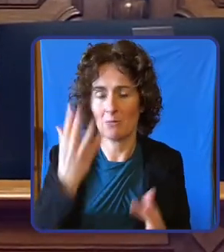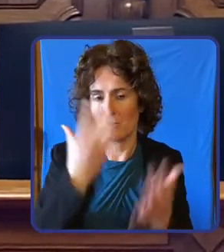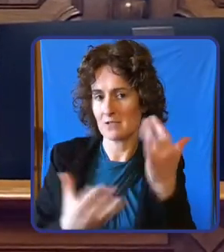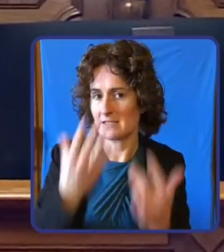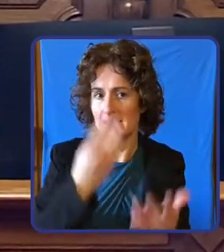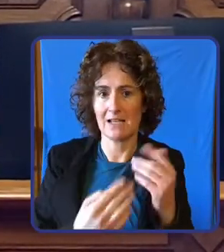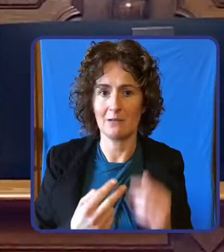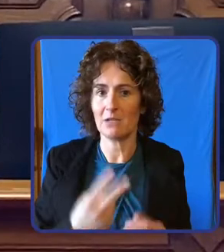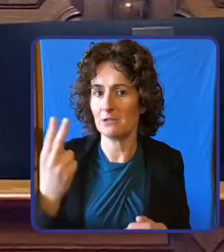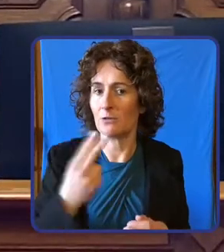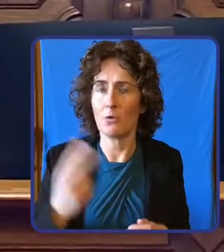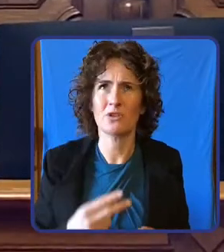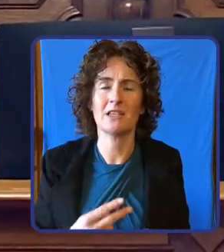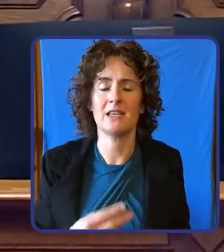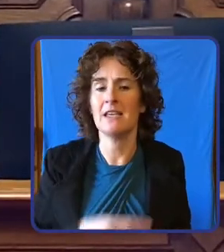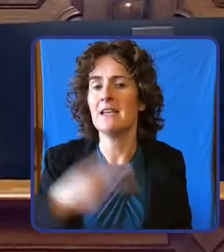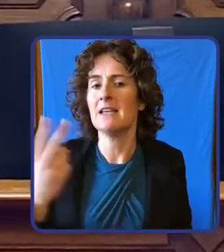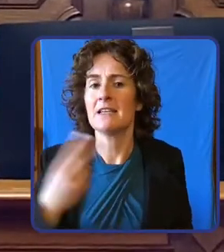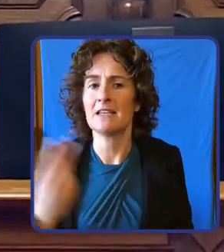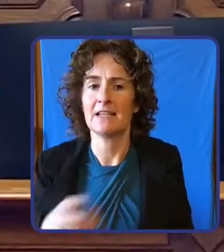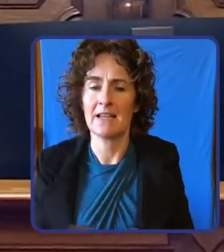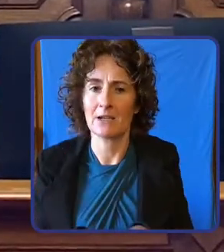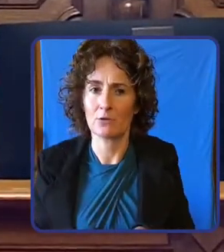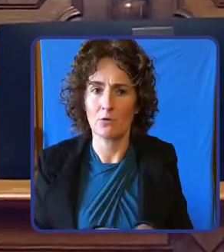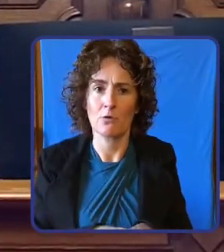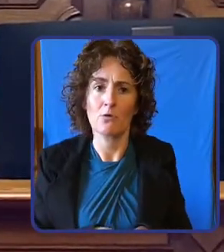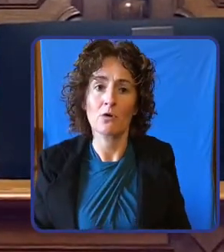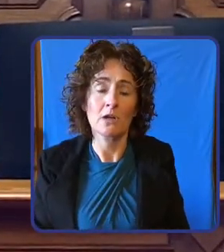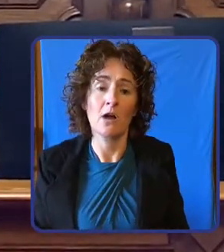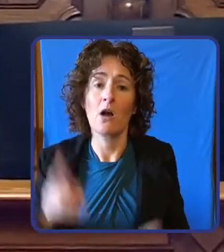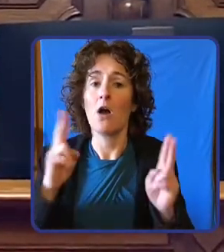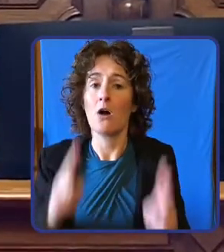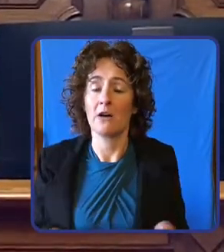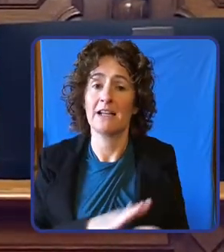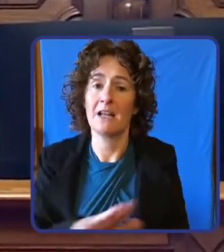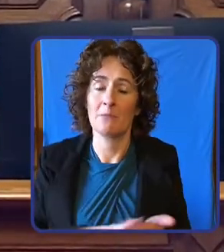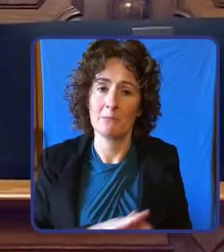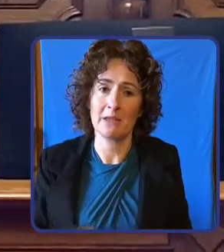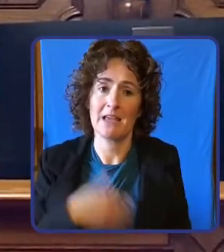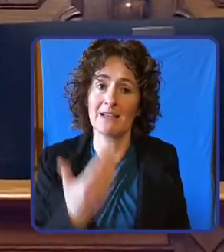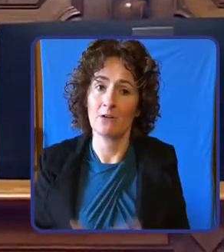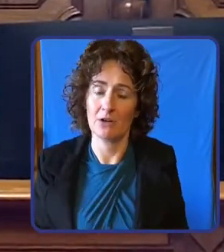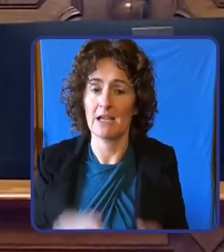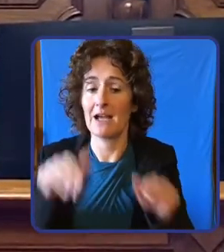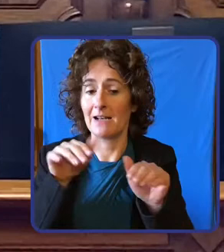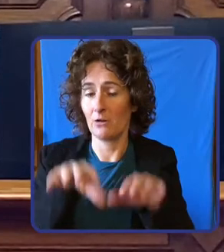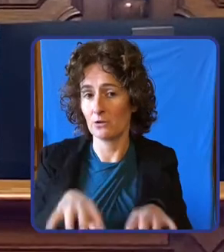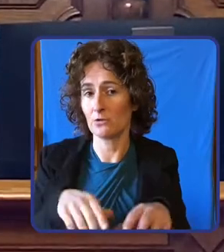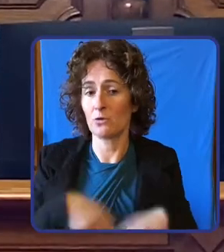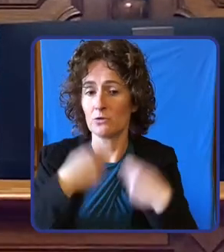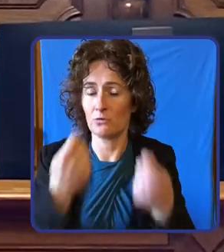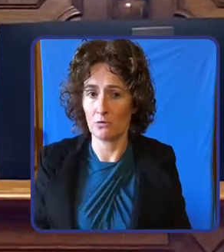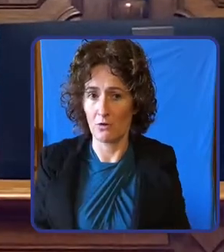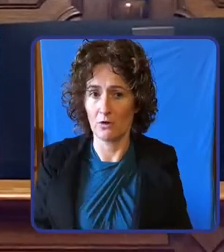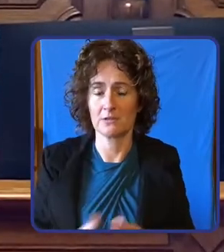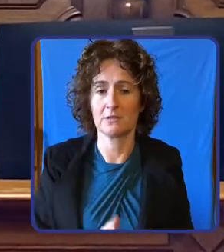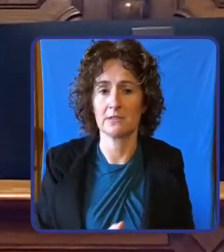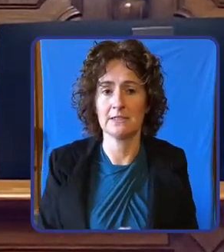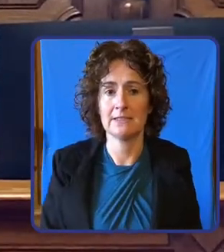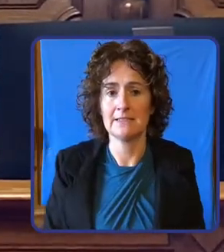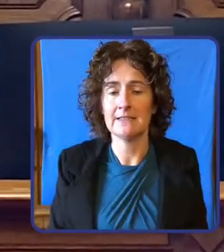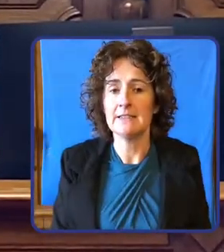Jánosnak, vagy nekem rokonom, vagy barátom, vagy támogatom, hanem ő adja a legjobb ajánlatot, vagy nem. Sok-sok millió forintot spóroltunk azzal,